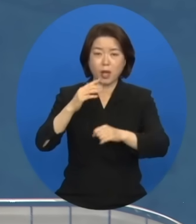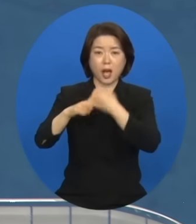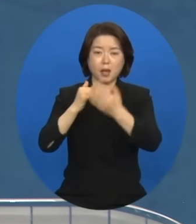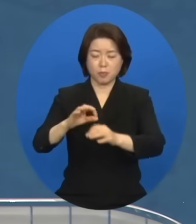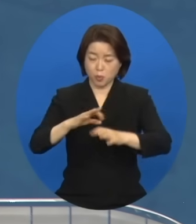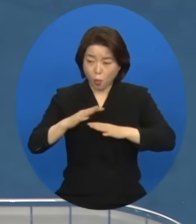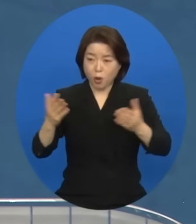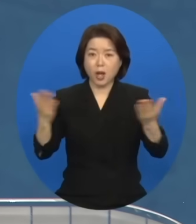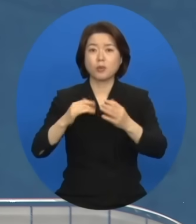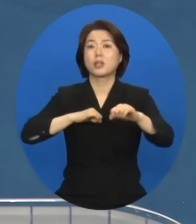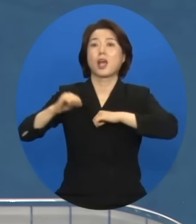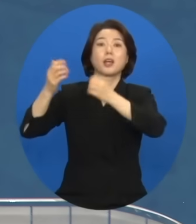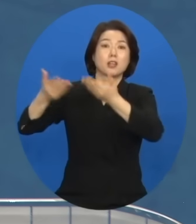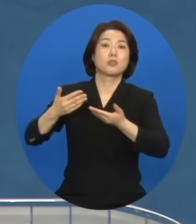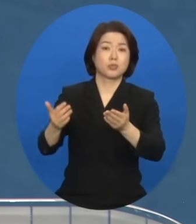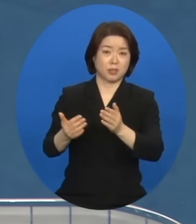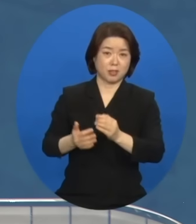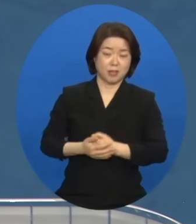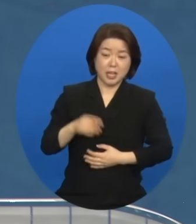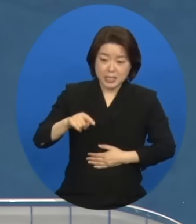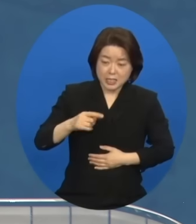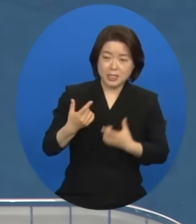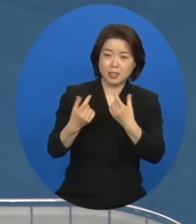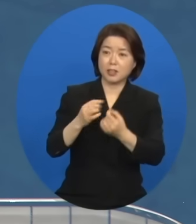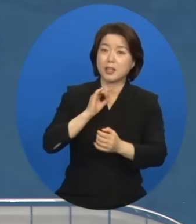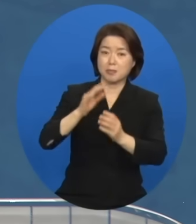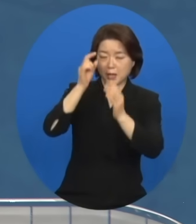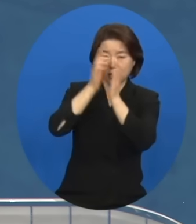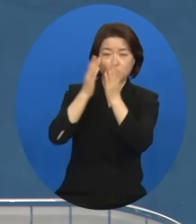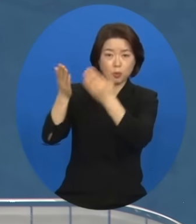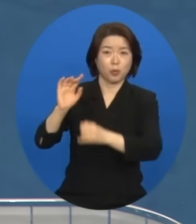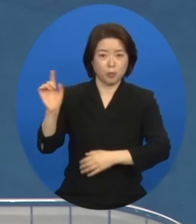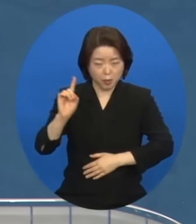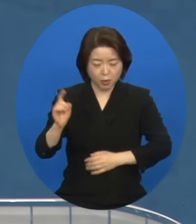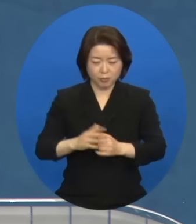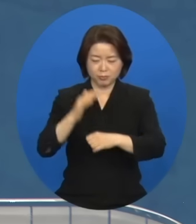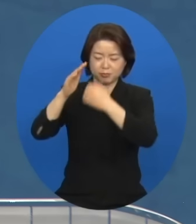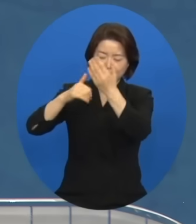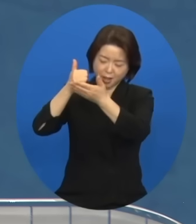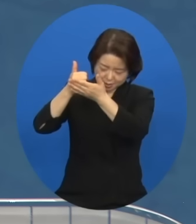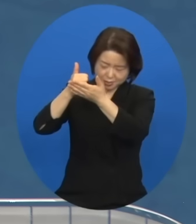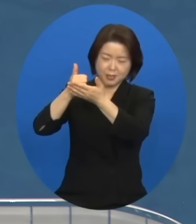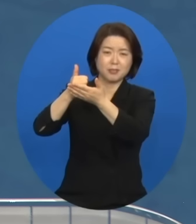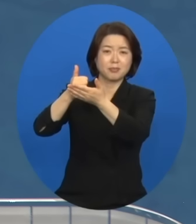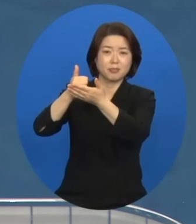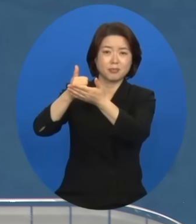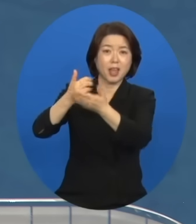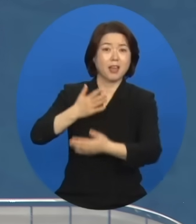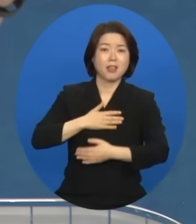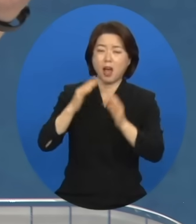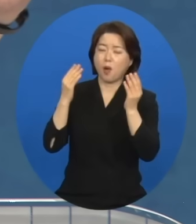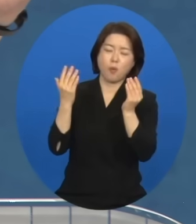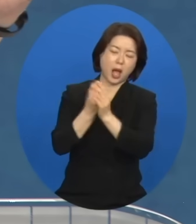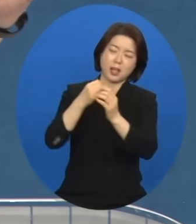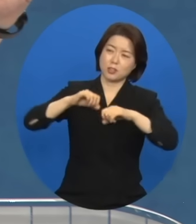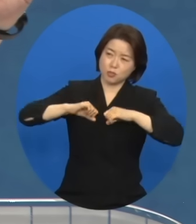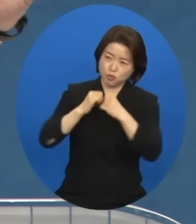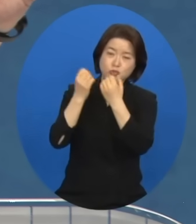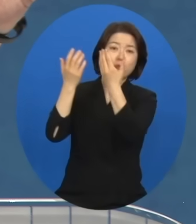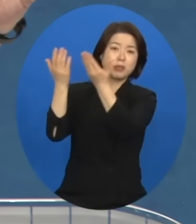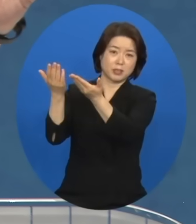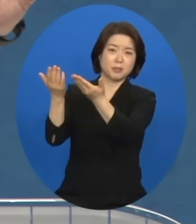행하세요. 우리가 이렇게만 기도하면 돼요. 하나님, 저는 완전히 순종합니다.